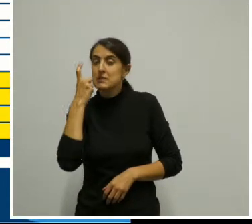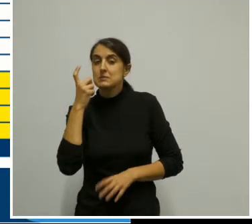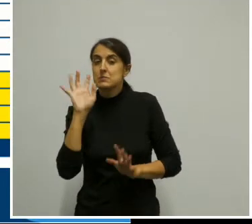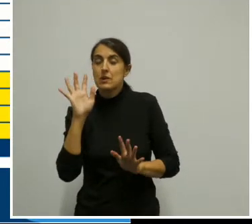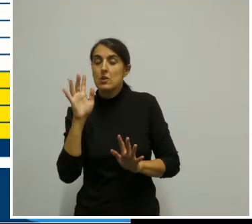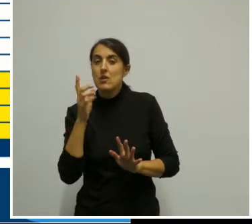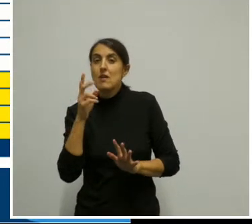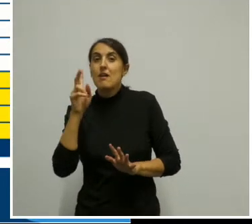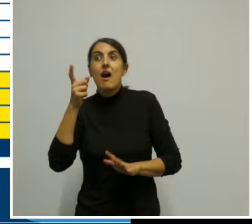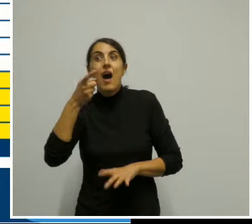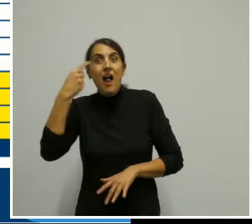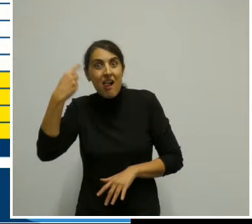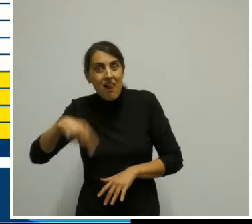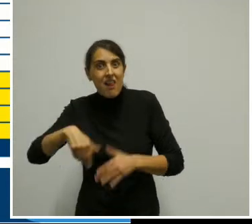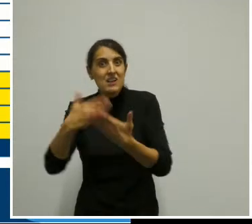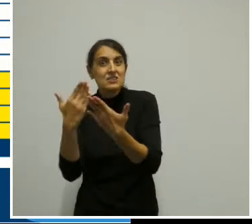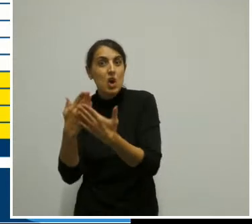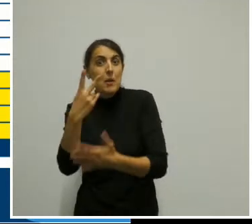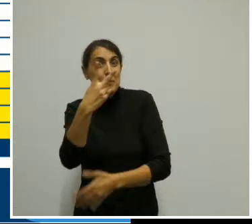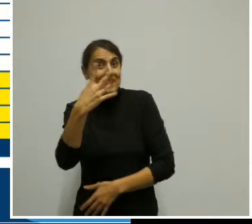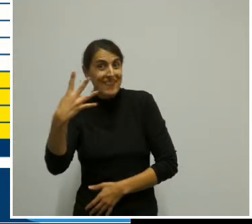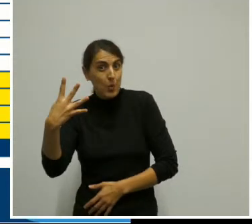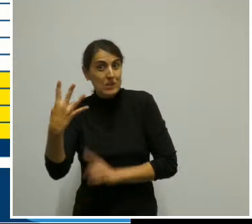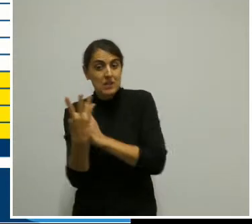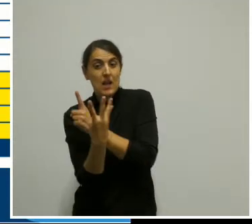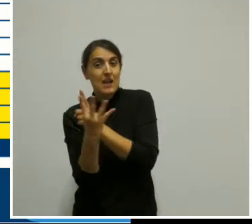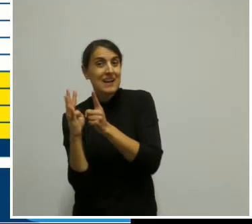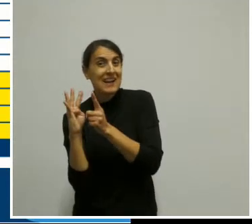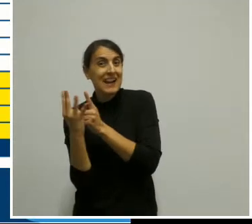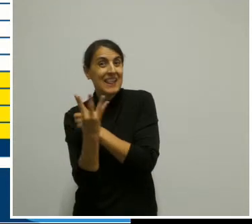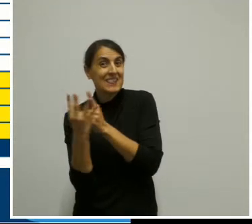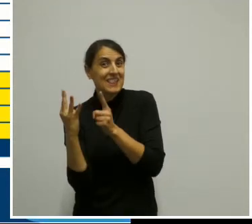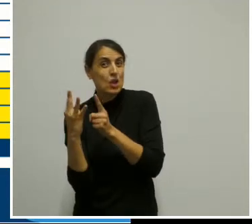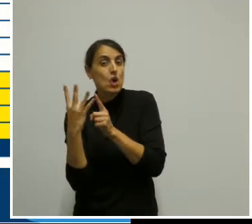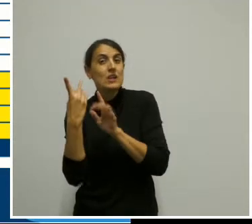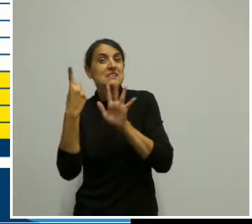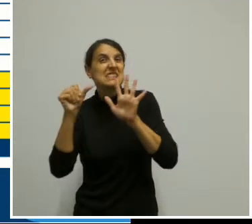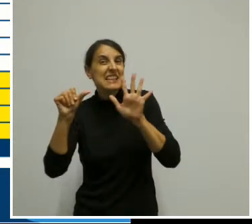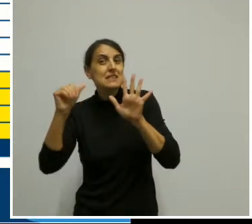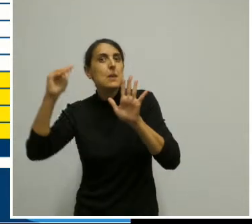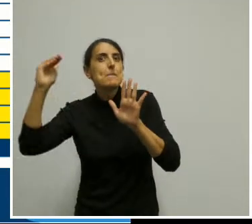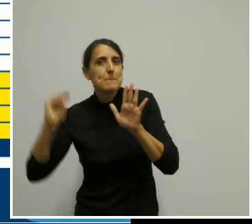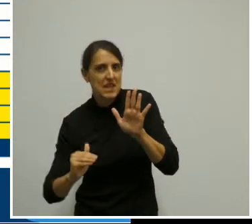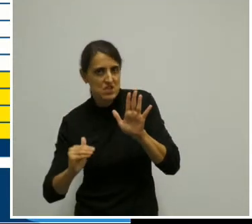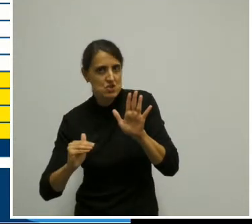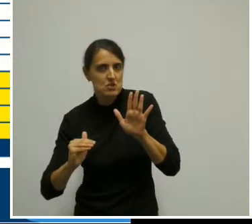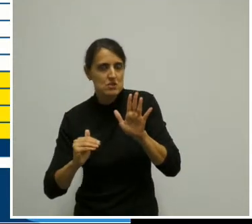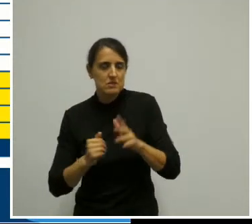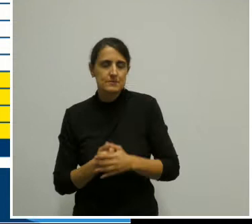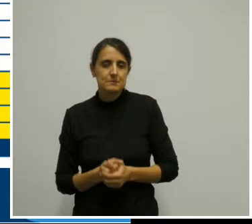ha 24 centres amb una ràtio per grup inferior a 16.